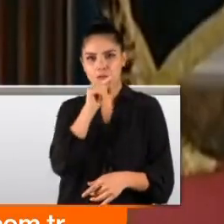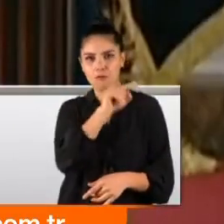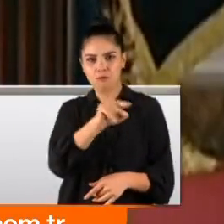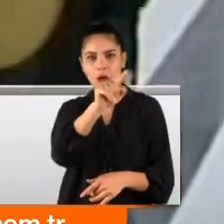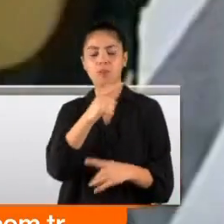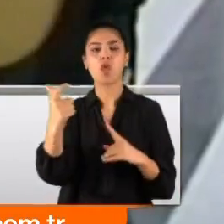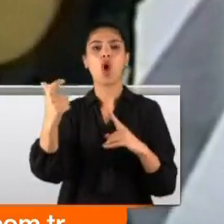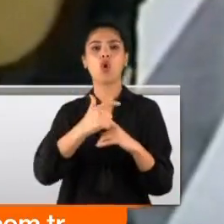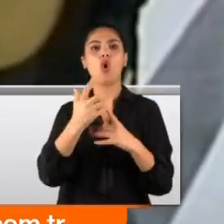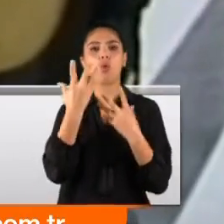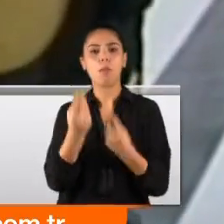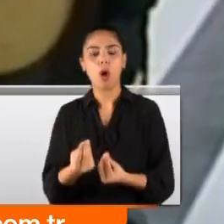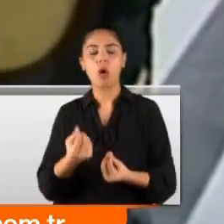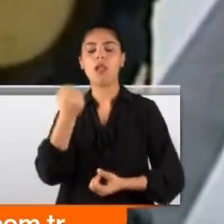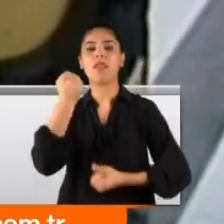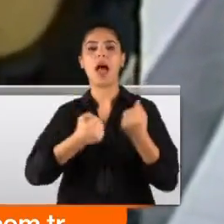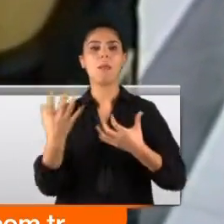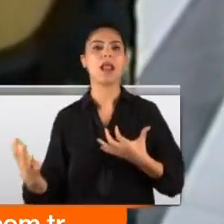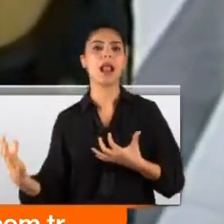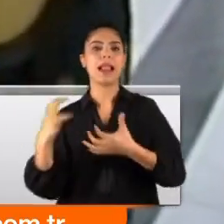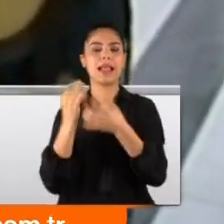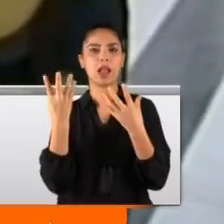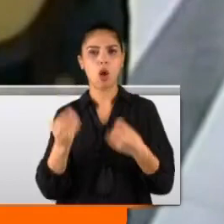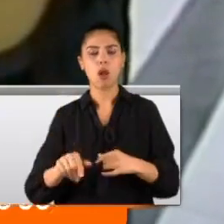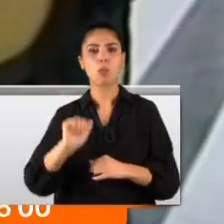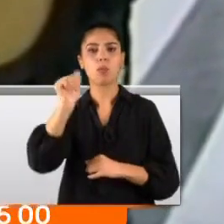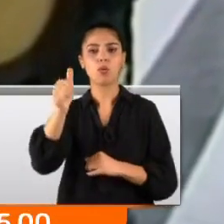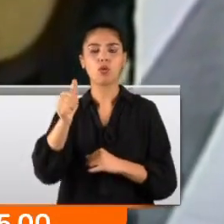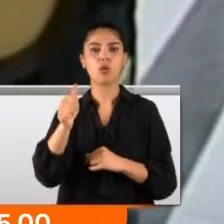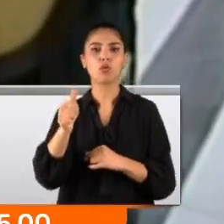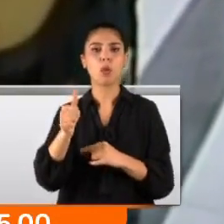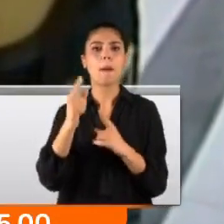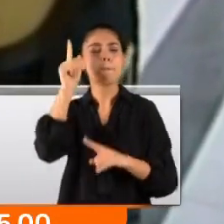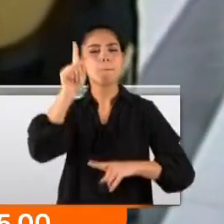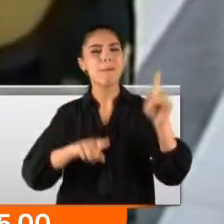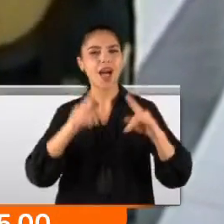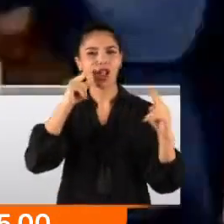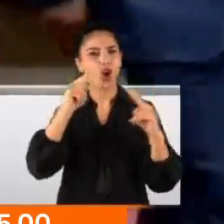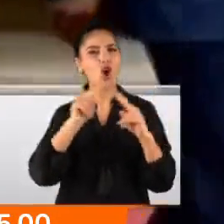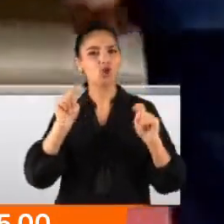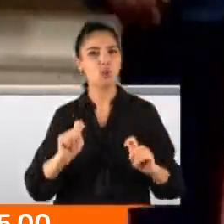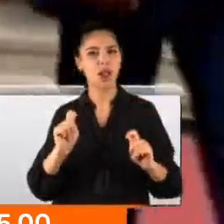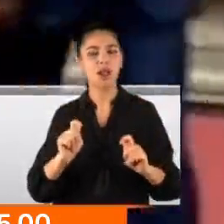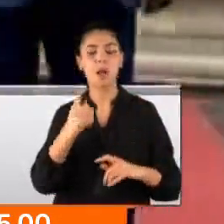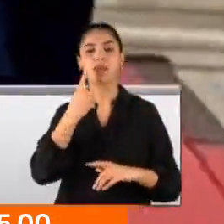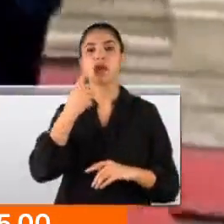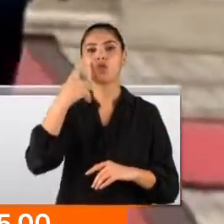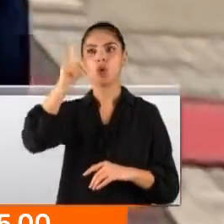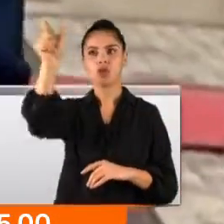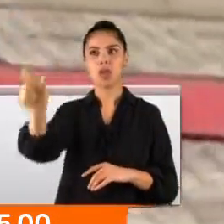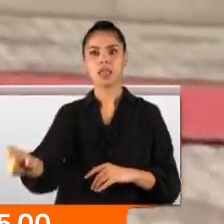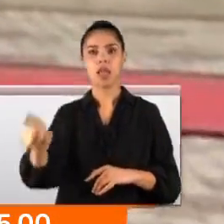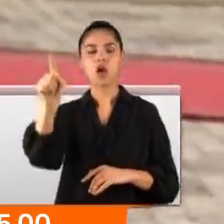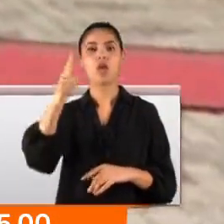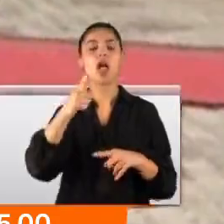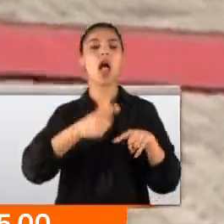Zırhlı taşıyıcılarla ilgili olarak bugün de yine bazı görüşmeler yaptık. Erdoğan, Luanda'da